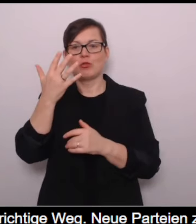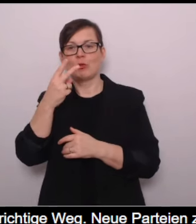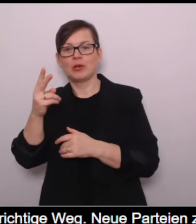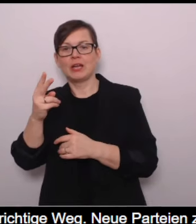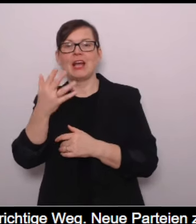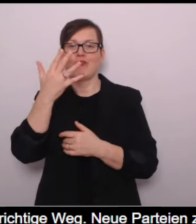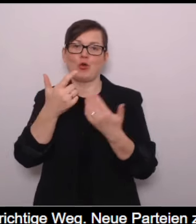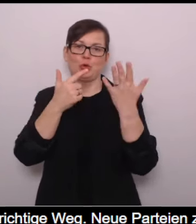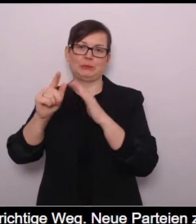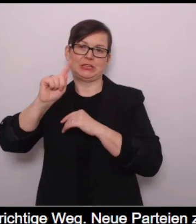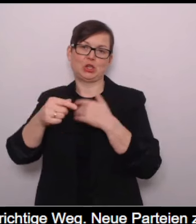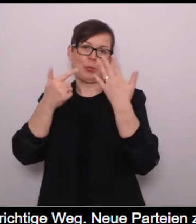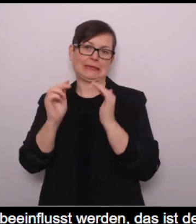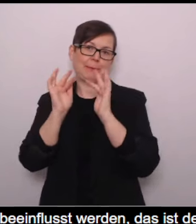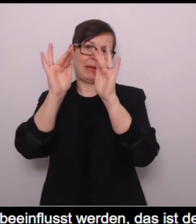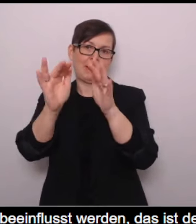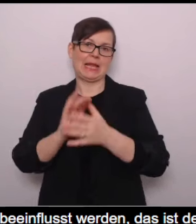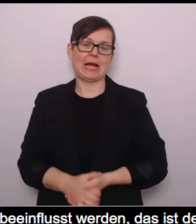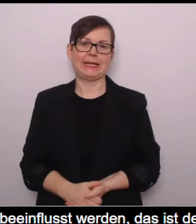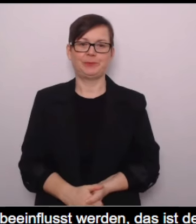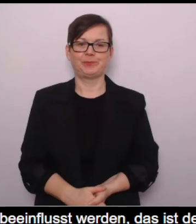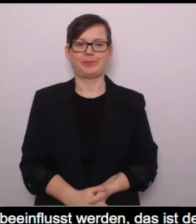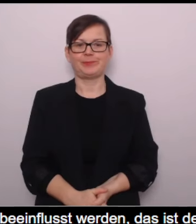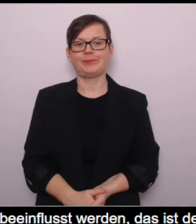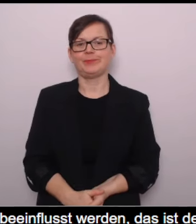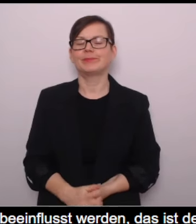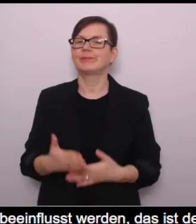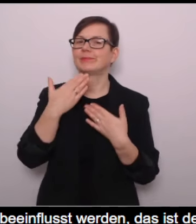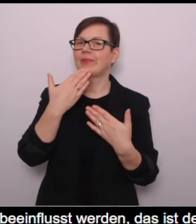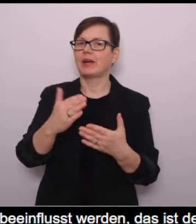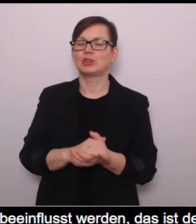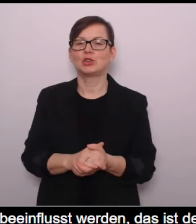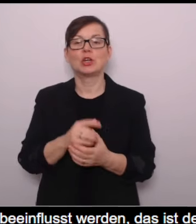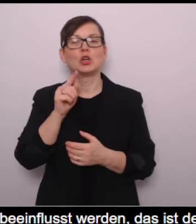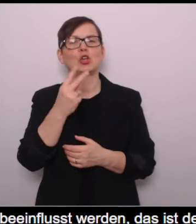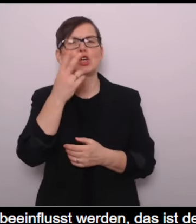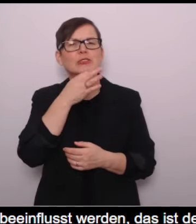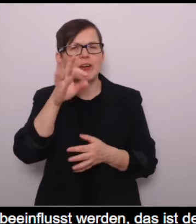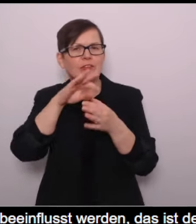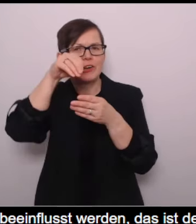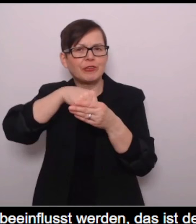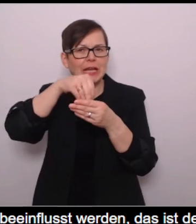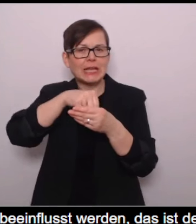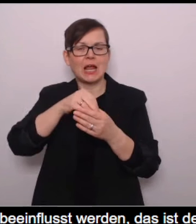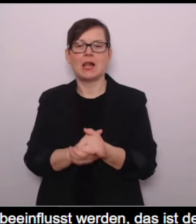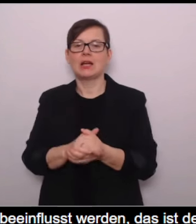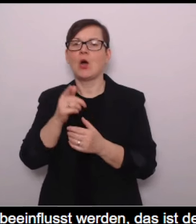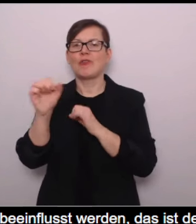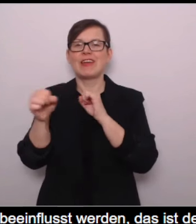Und der Haushalt 24 wird 73 Milliarden sein und 25, 75,7 Milliarden.